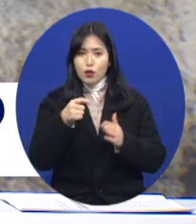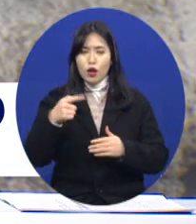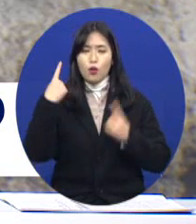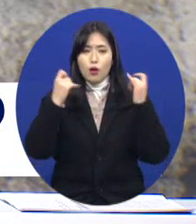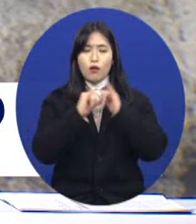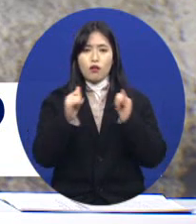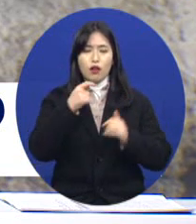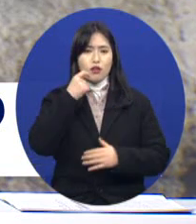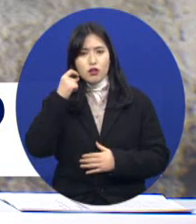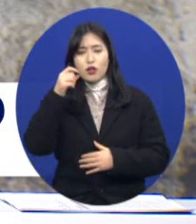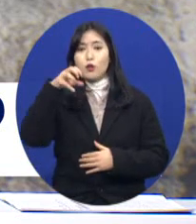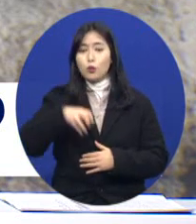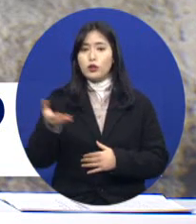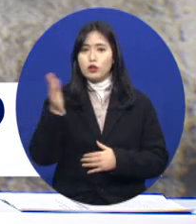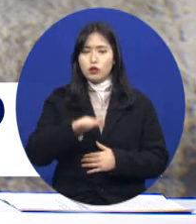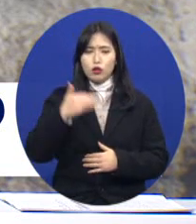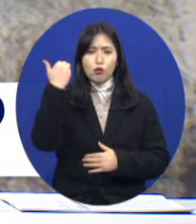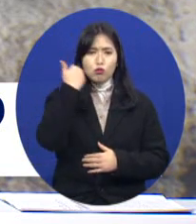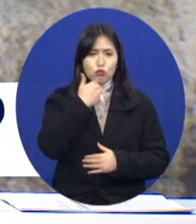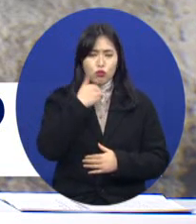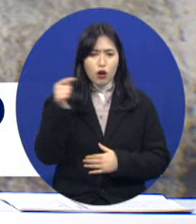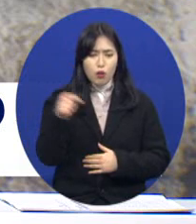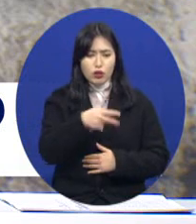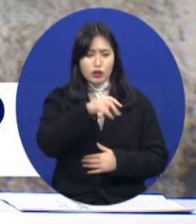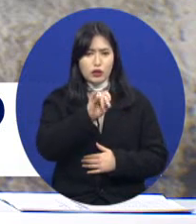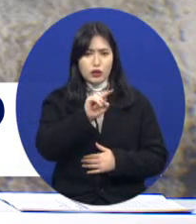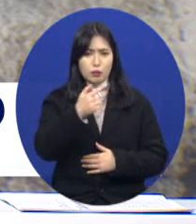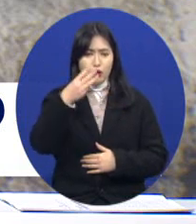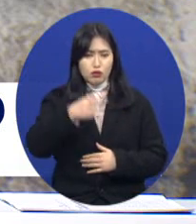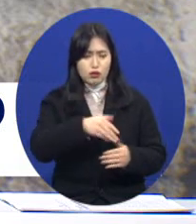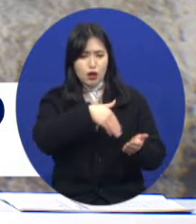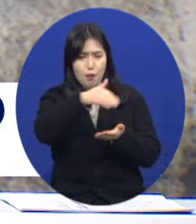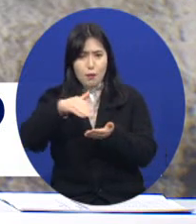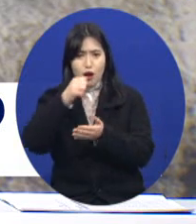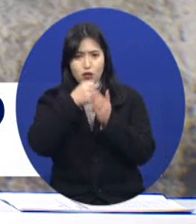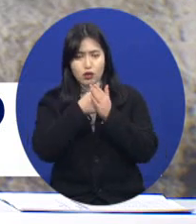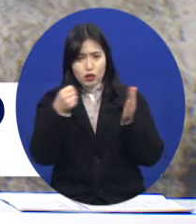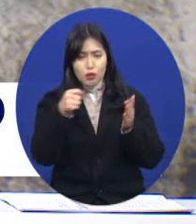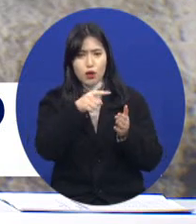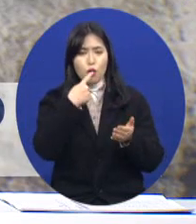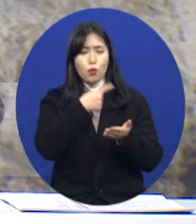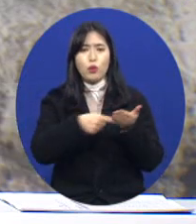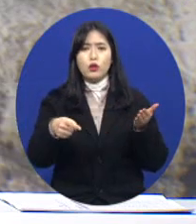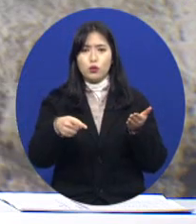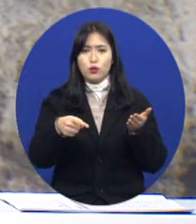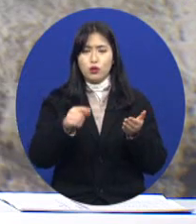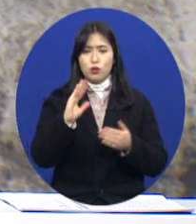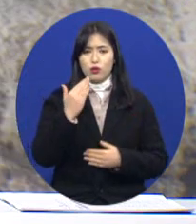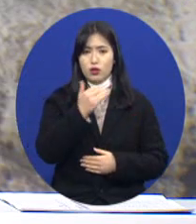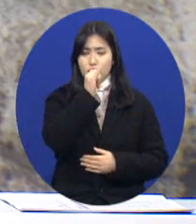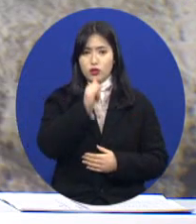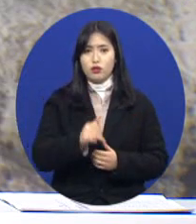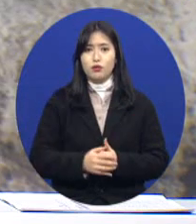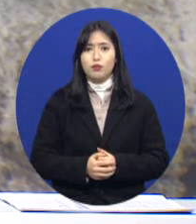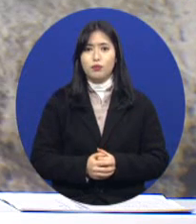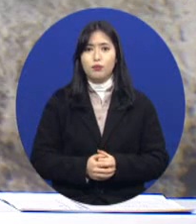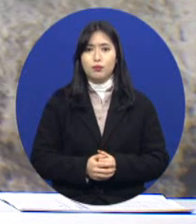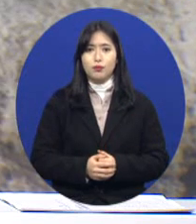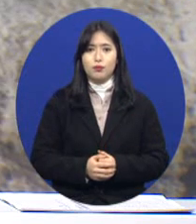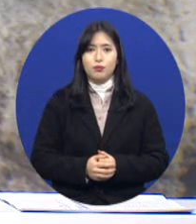곳인데 누군가 시멘트를 여기저기 발라 훼손한 것으로 확인됐습니다 조인호 기자 입니다